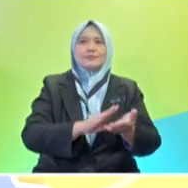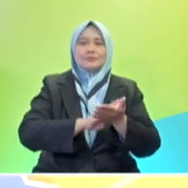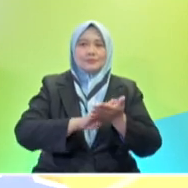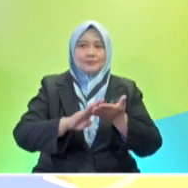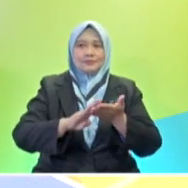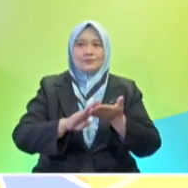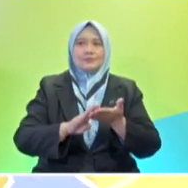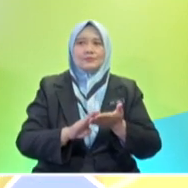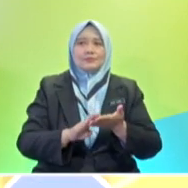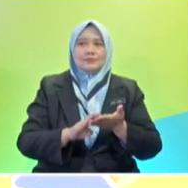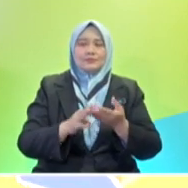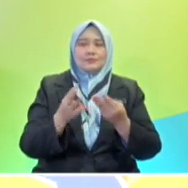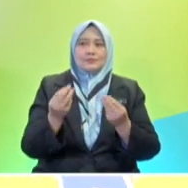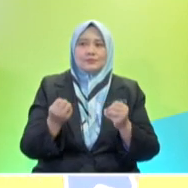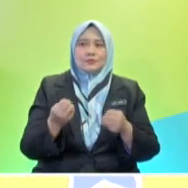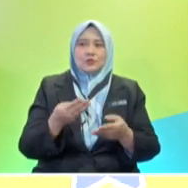dipersilakan Hanan.